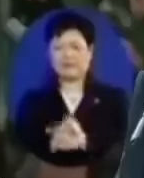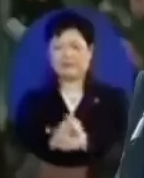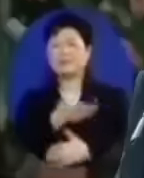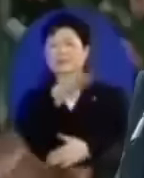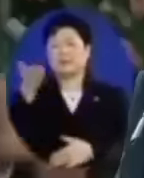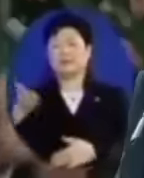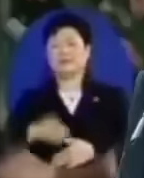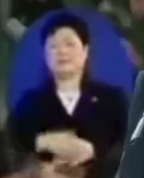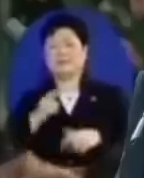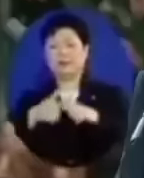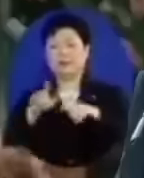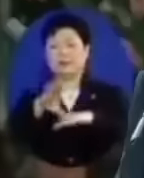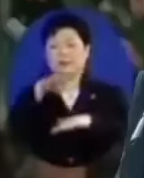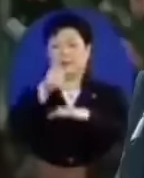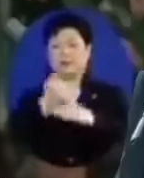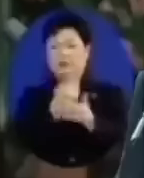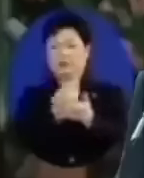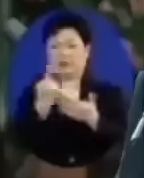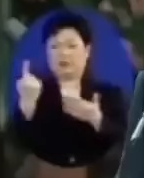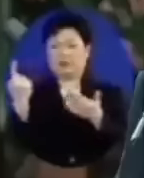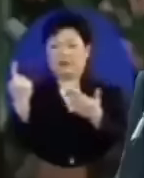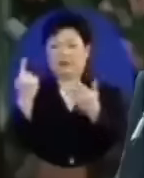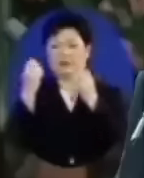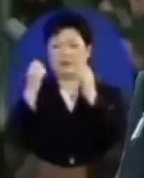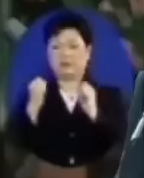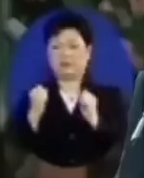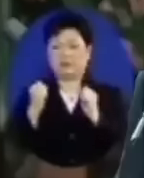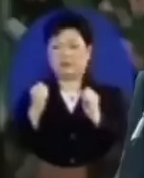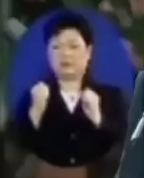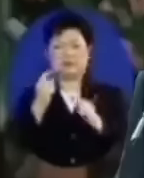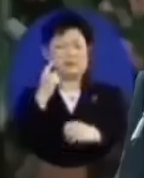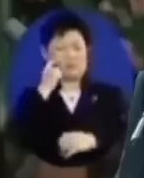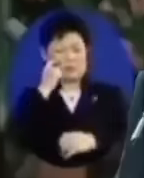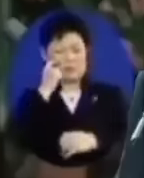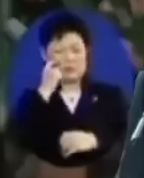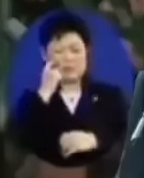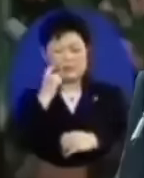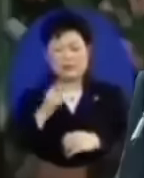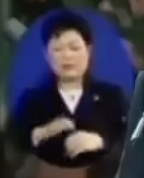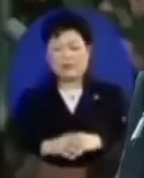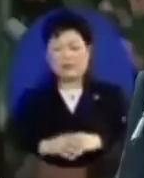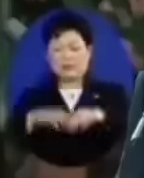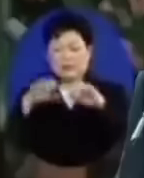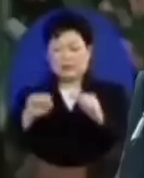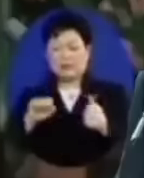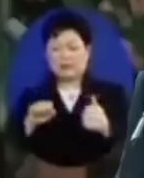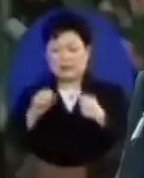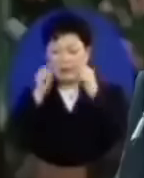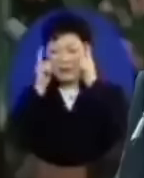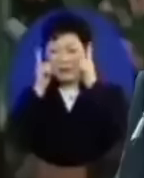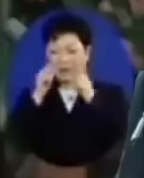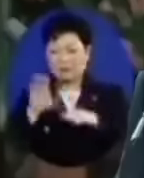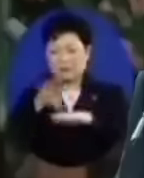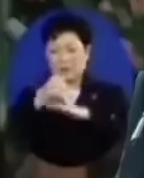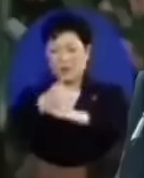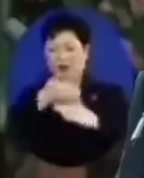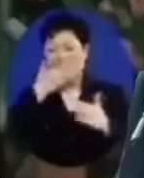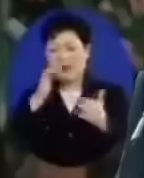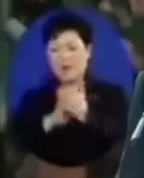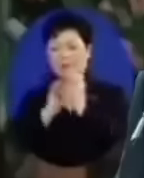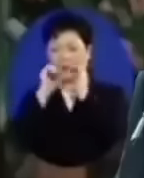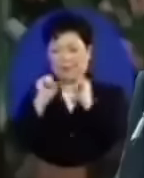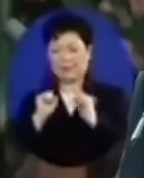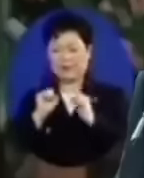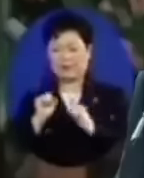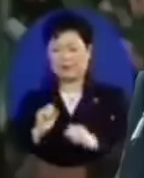여러분은 예수 그리스도를 떠나서 존재할 수 없습니다. 자나 깨나 사나 죽으나 그리스도와 함께 하게 된 것입니다.